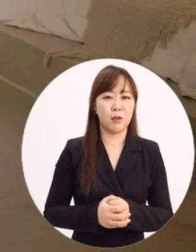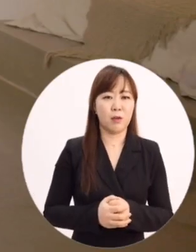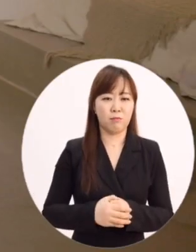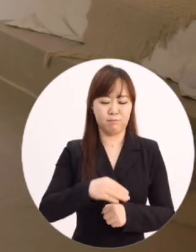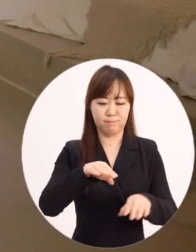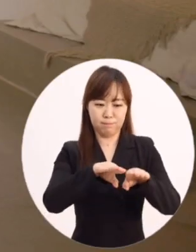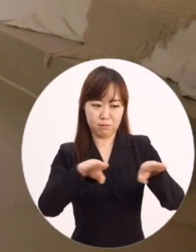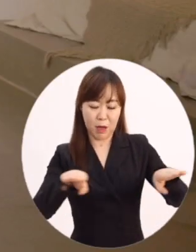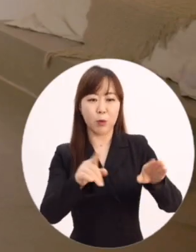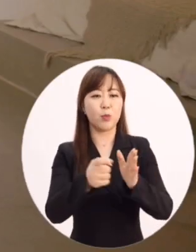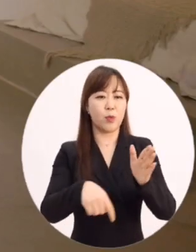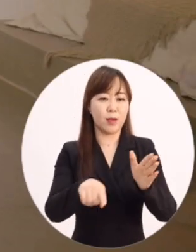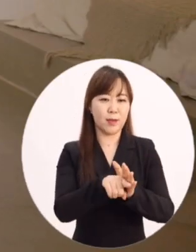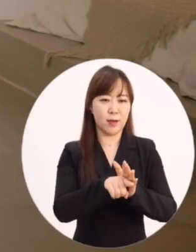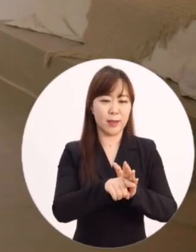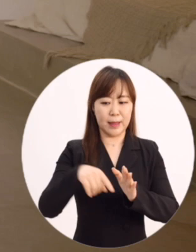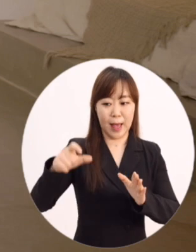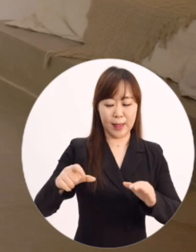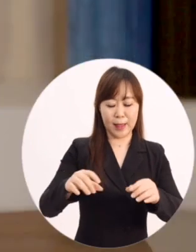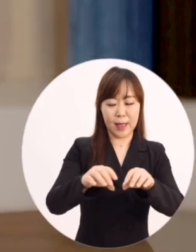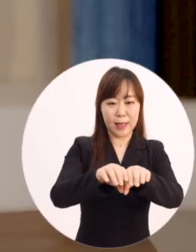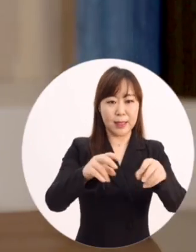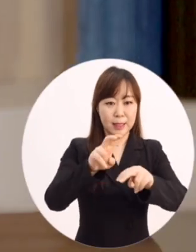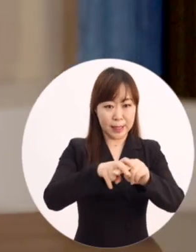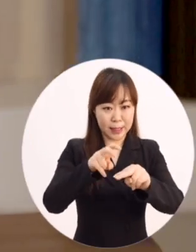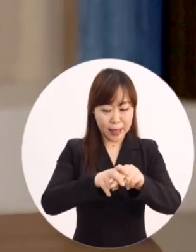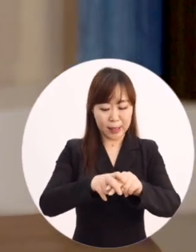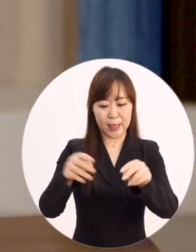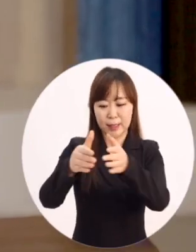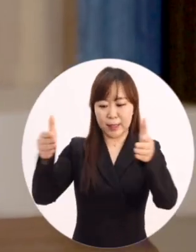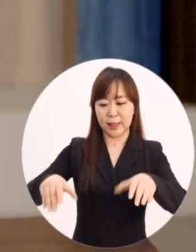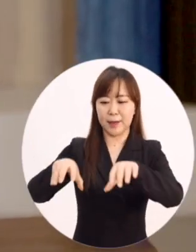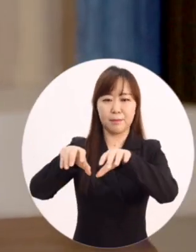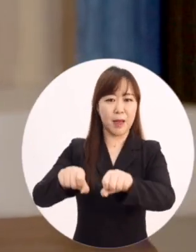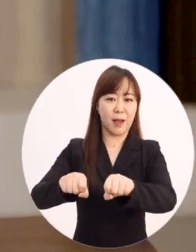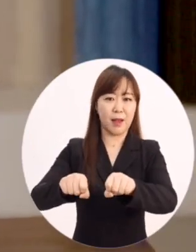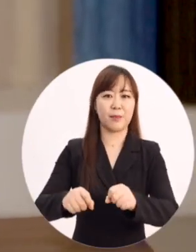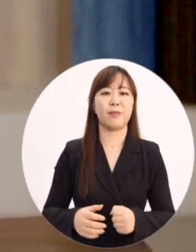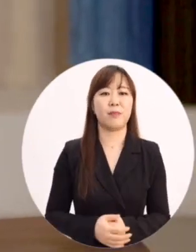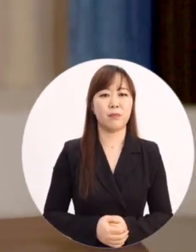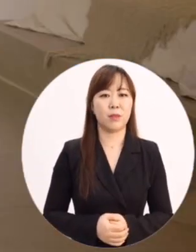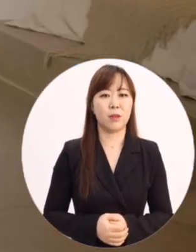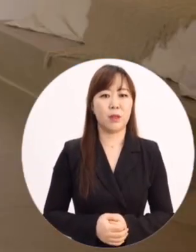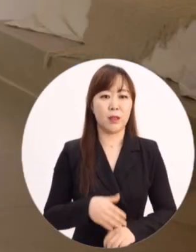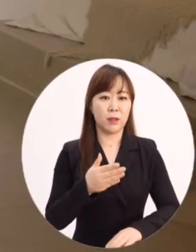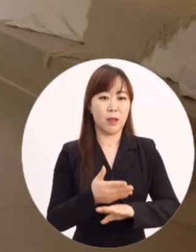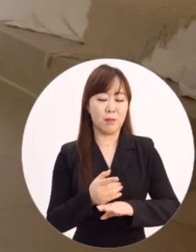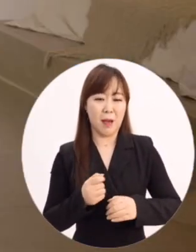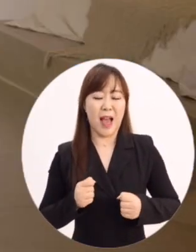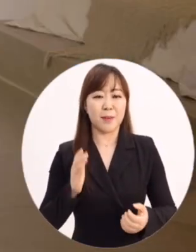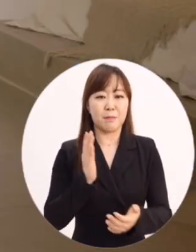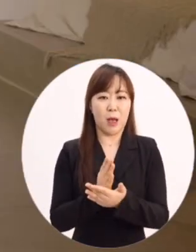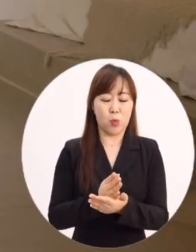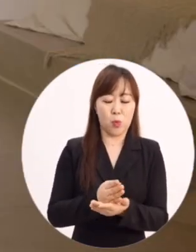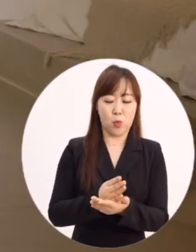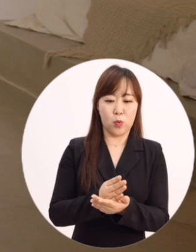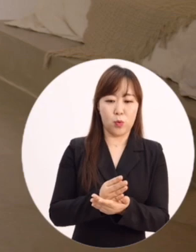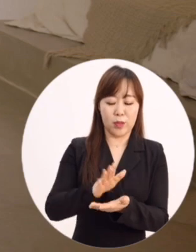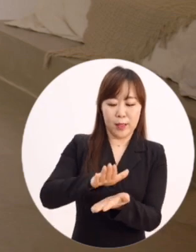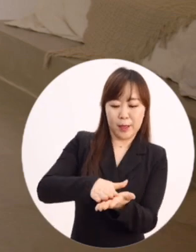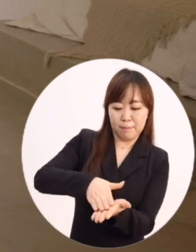균형을 유지하기 위해 견고한 의자나 식탁을 손으로 잡습니다. 기대지 말고 뒤꿈치를